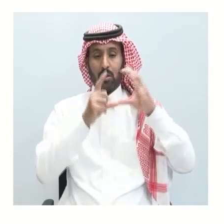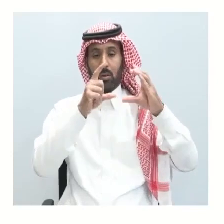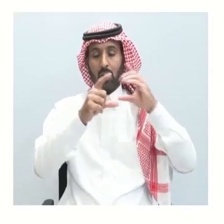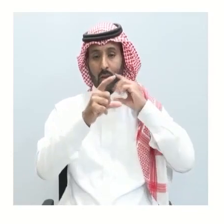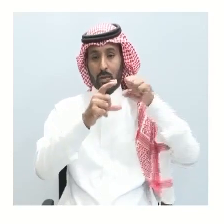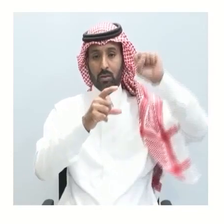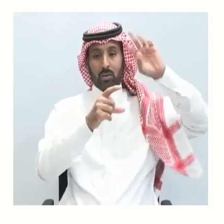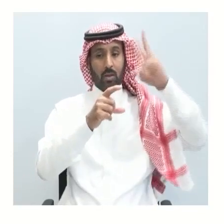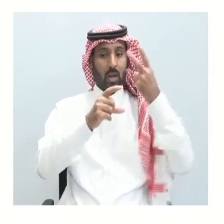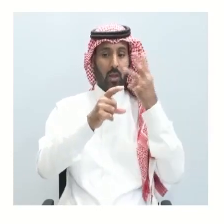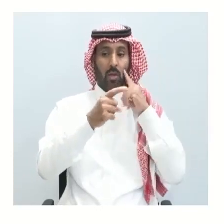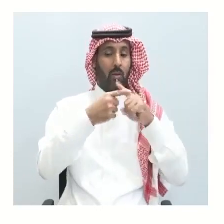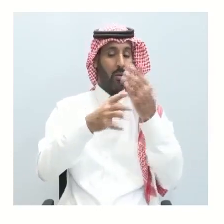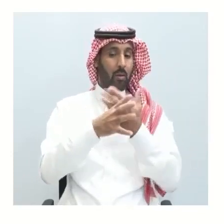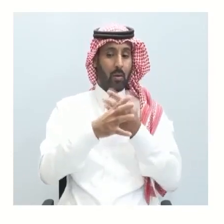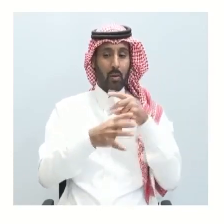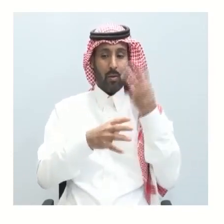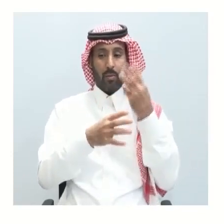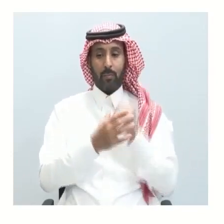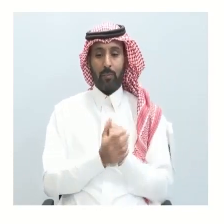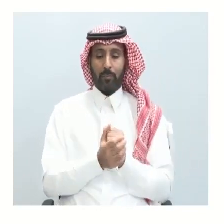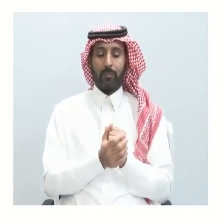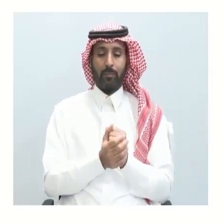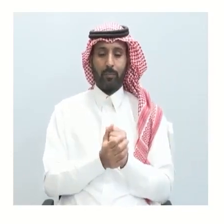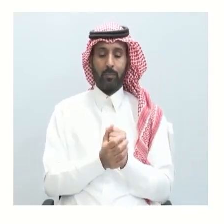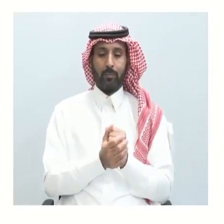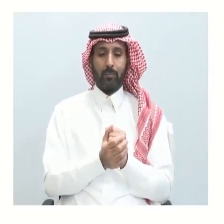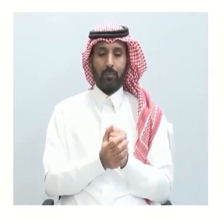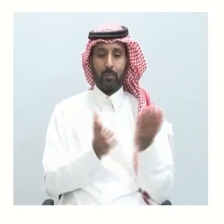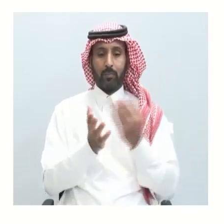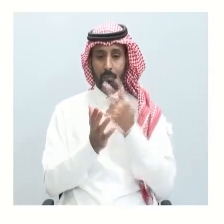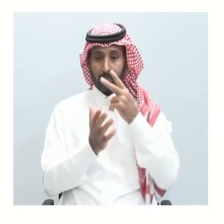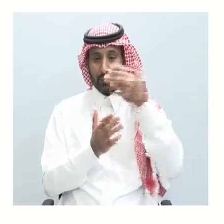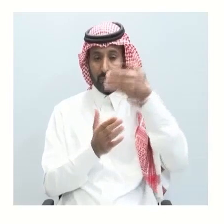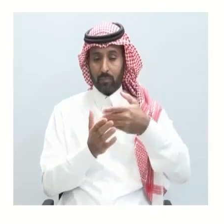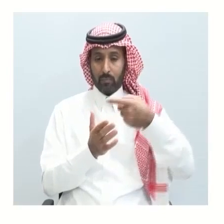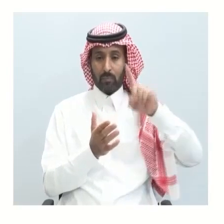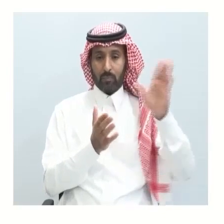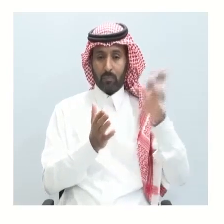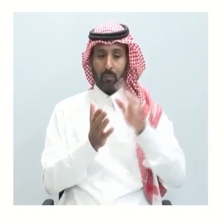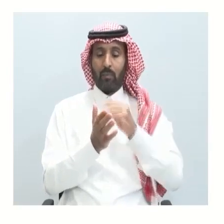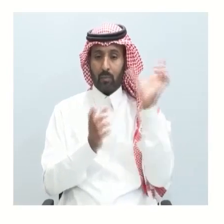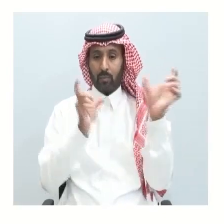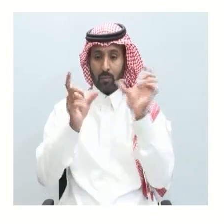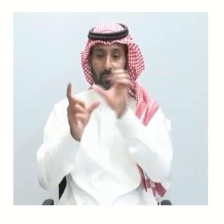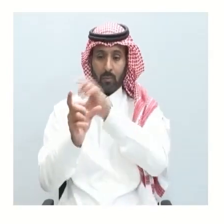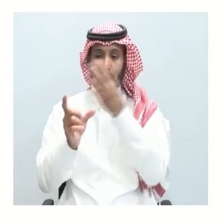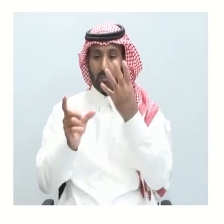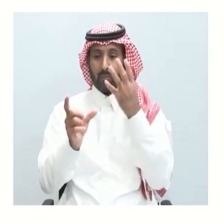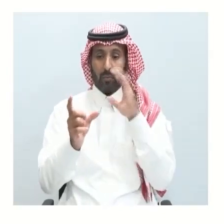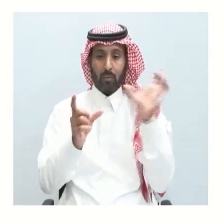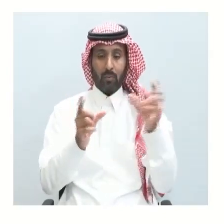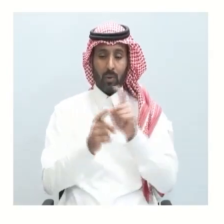للأس 3 لأن لديه المعامل 3. أيضا في دي، أربع مواد لدي، انظر